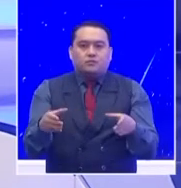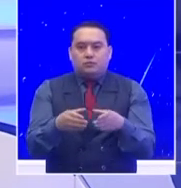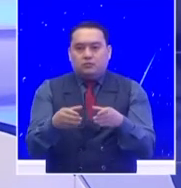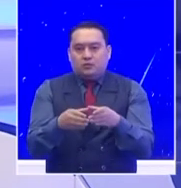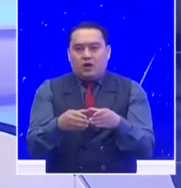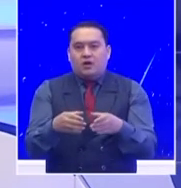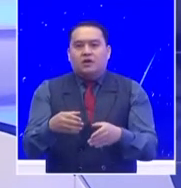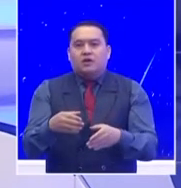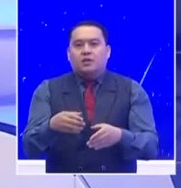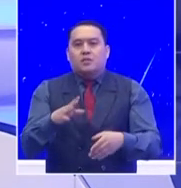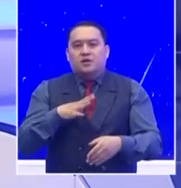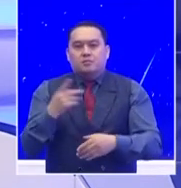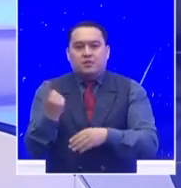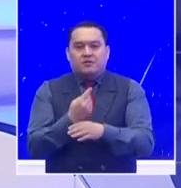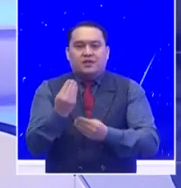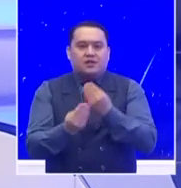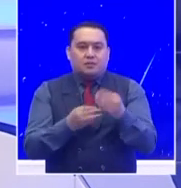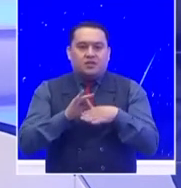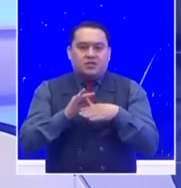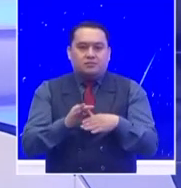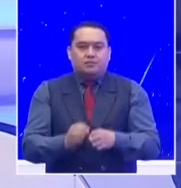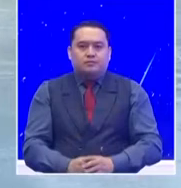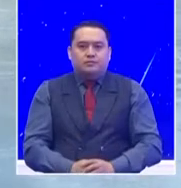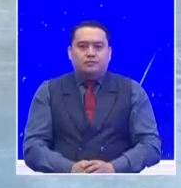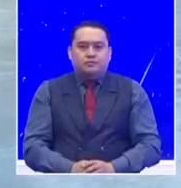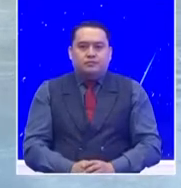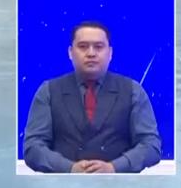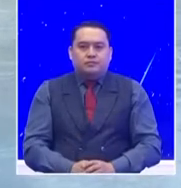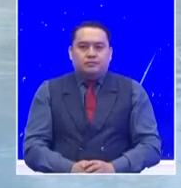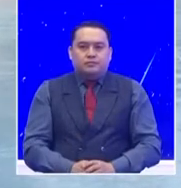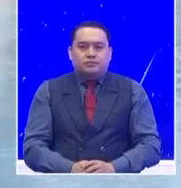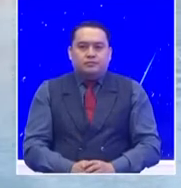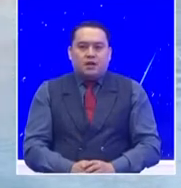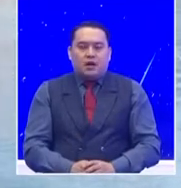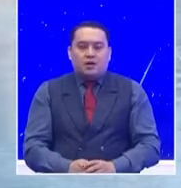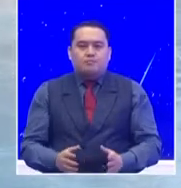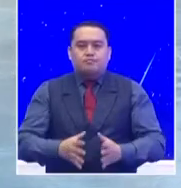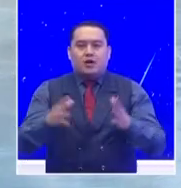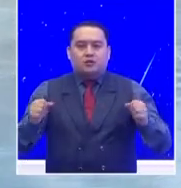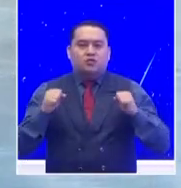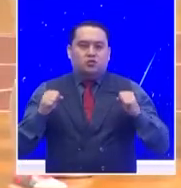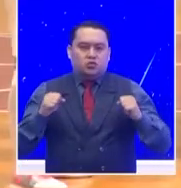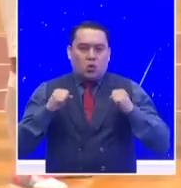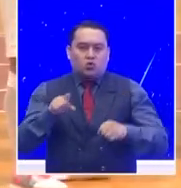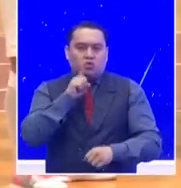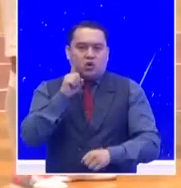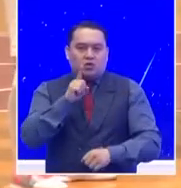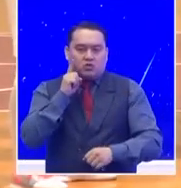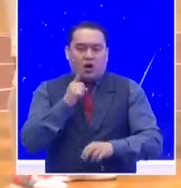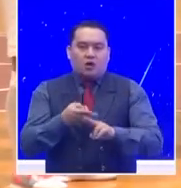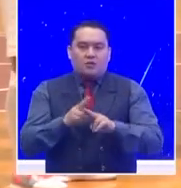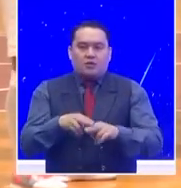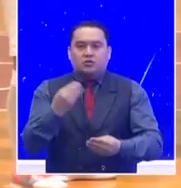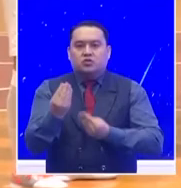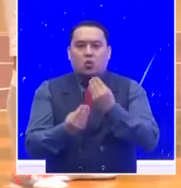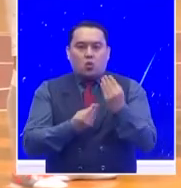На минувшей неделе состоялись первые игры. На площадке большого зала спорткомплекса «Жастар-2» кипели